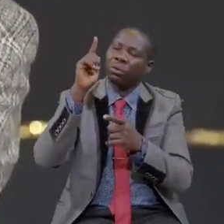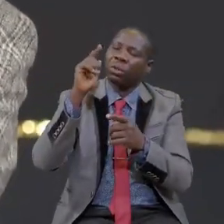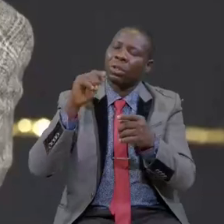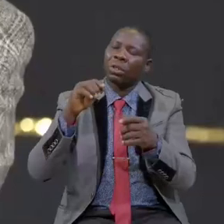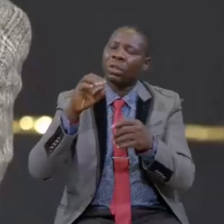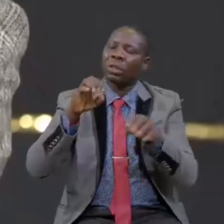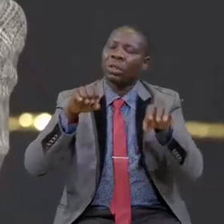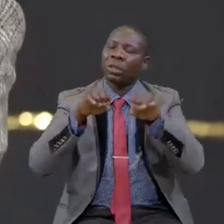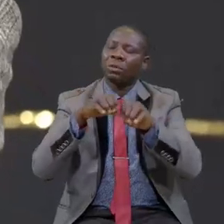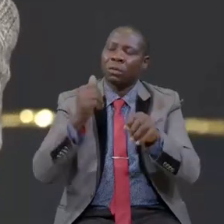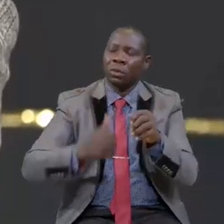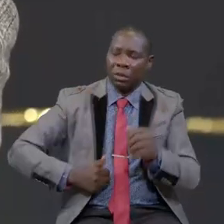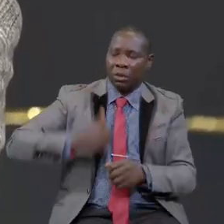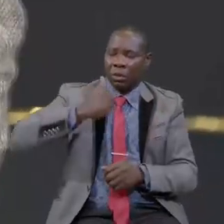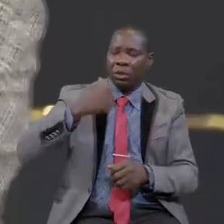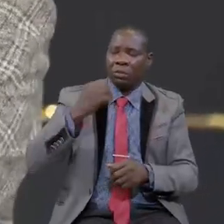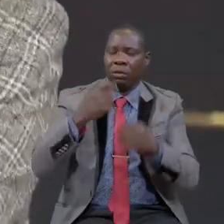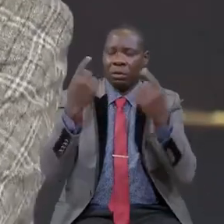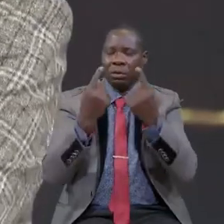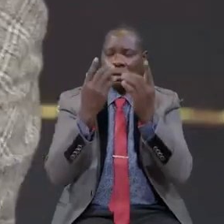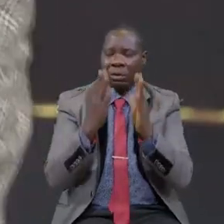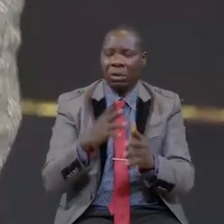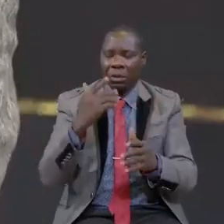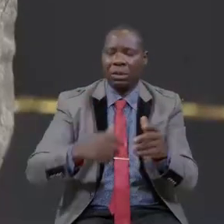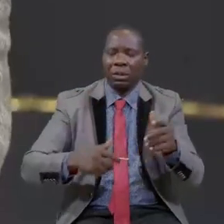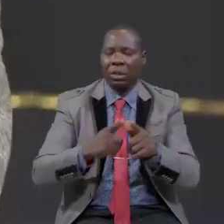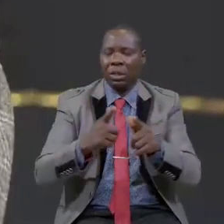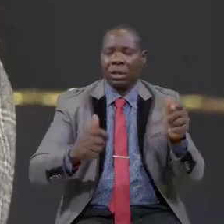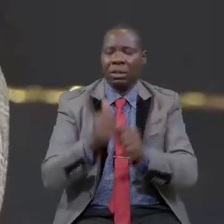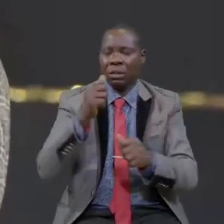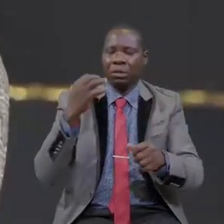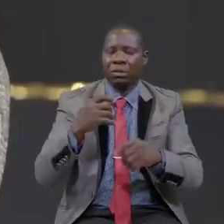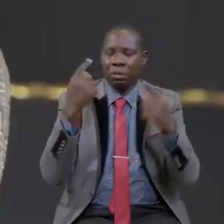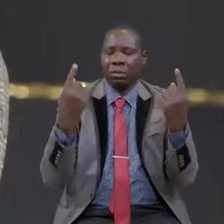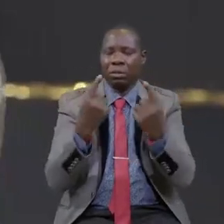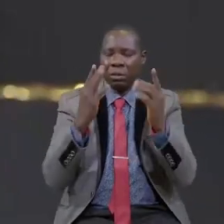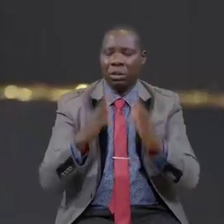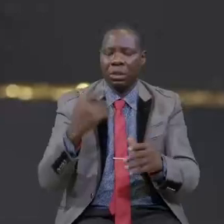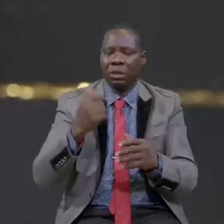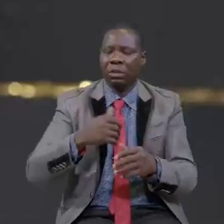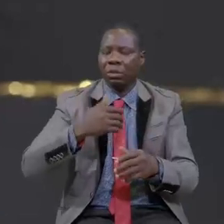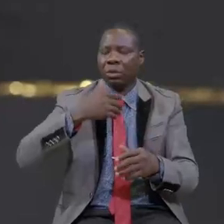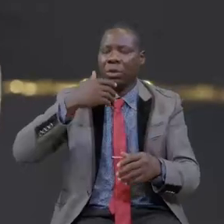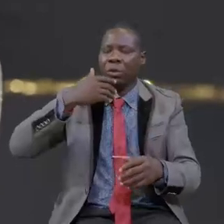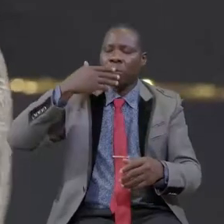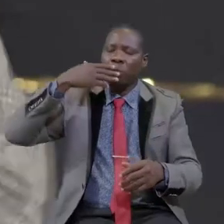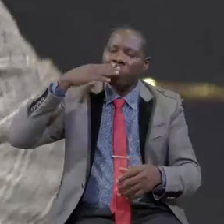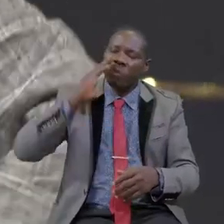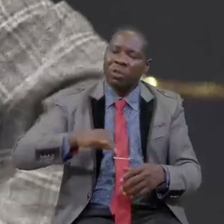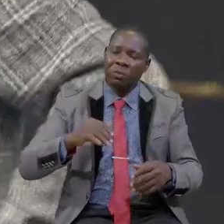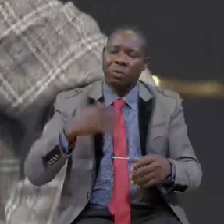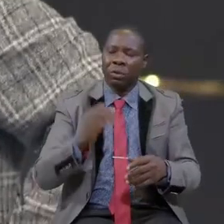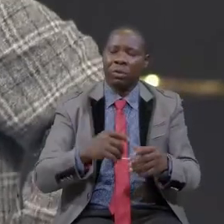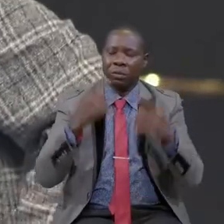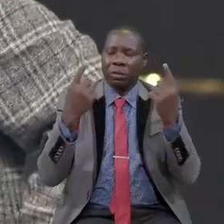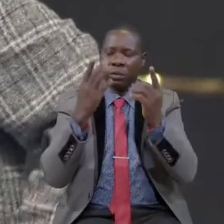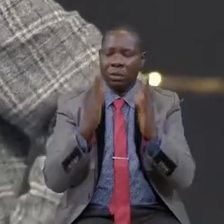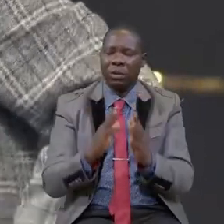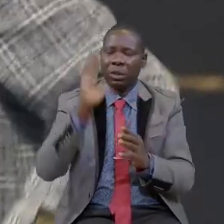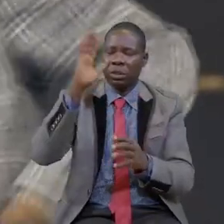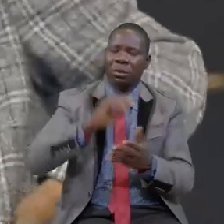même le premier des pécheurs, le plus grand des pécheurs, le plus violent des pécheurs, ton pardon